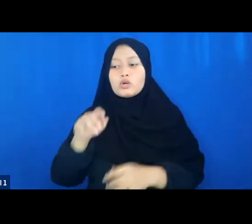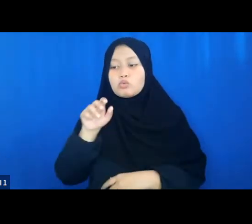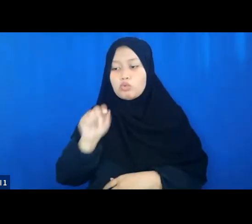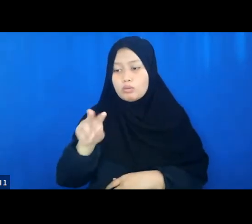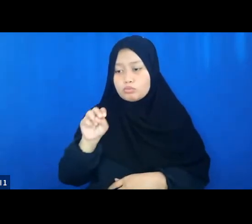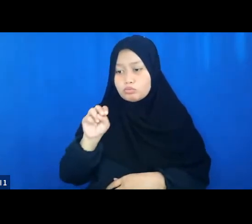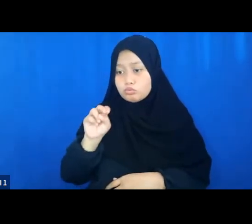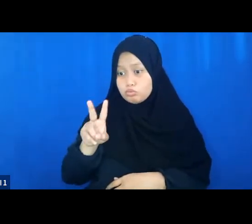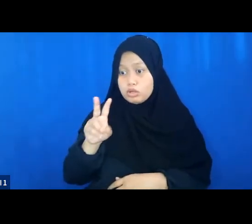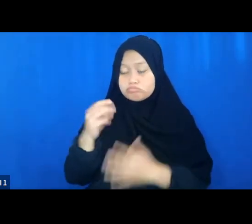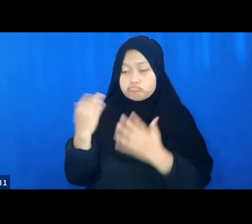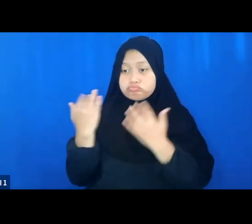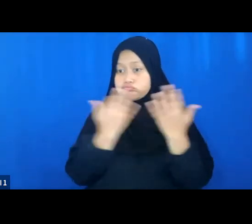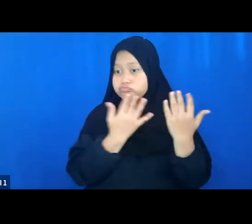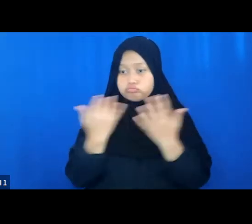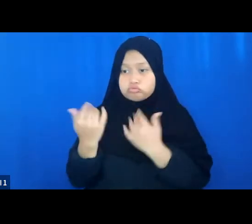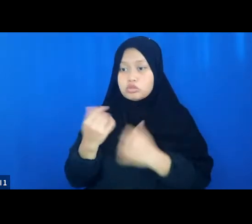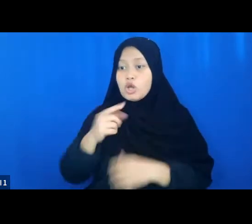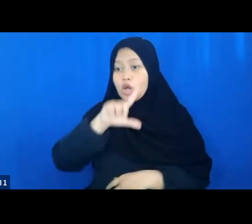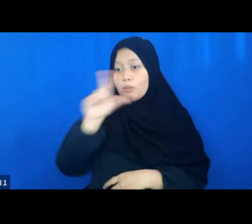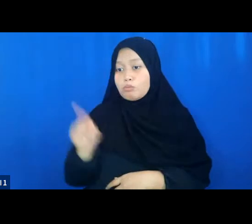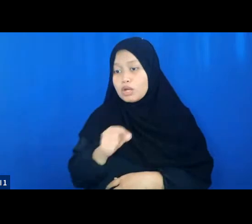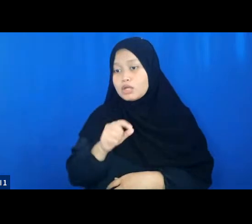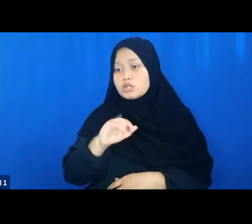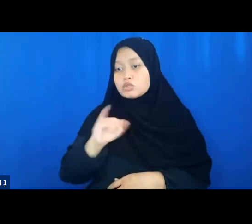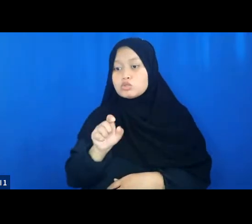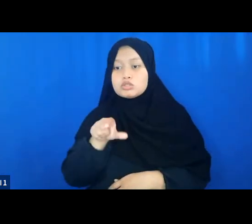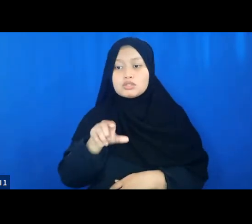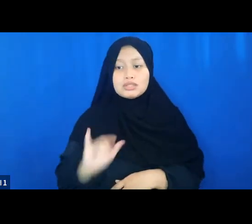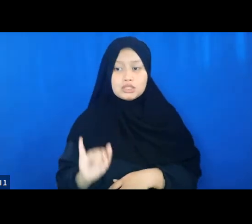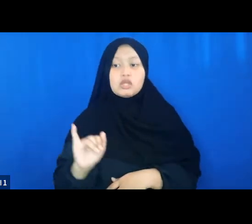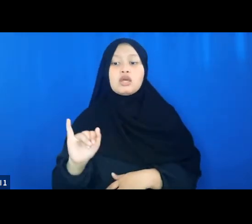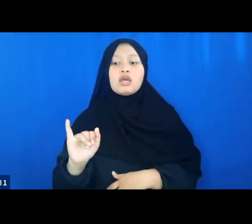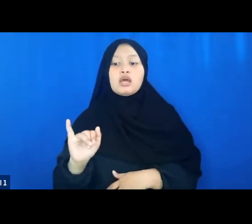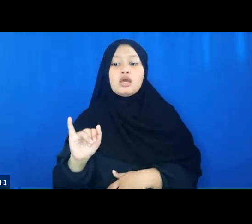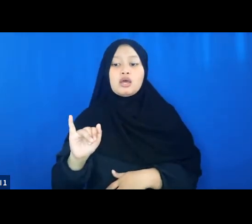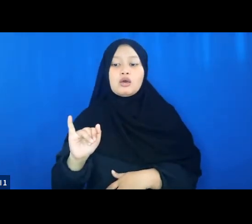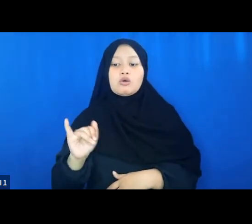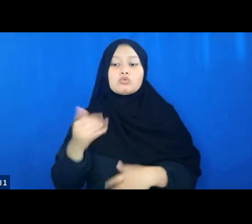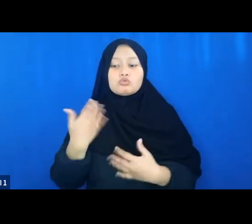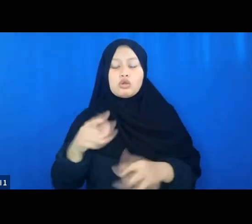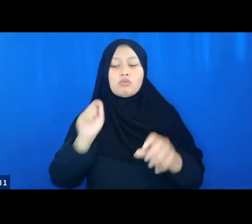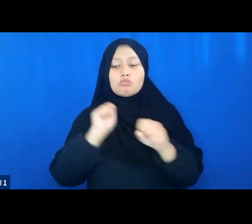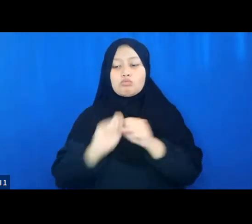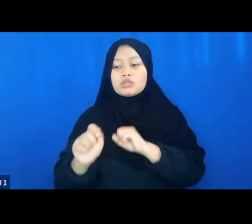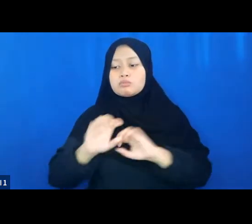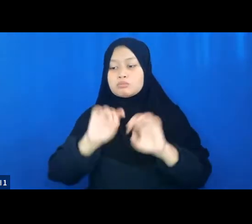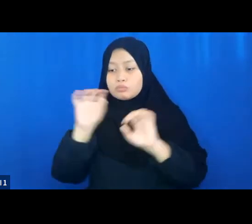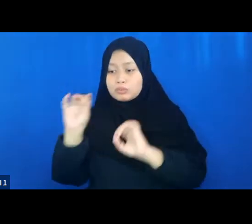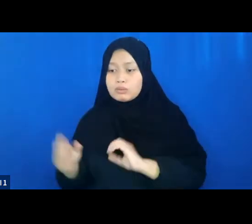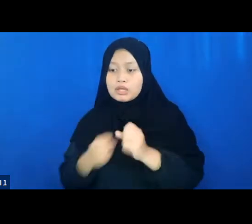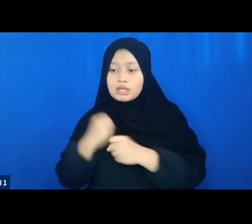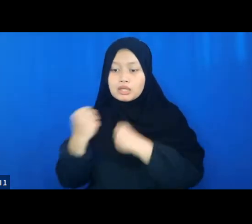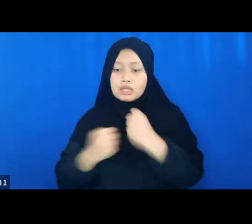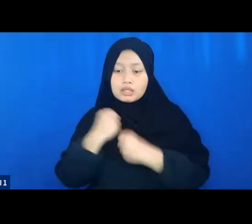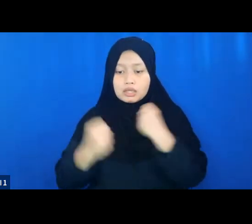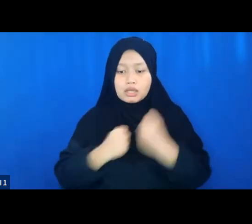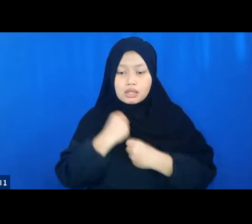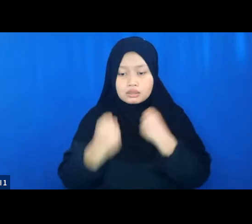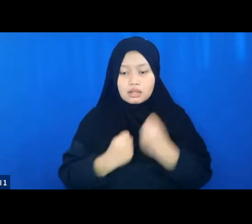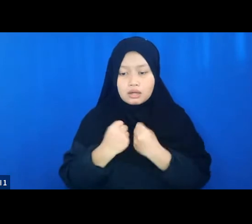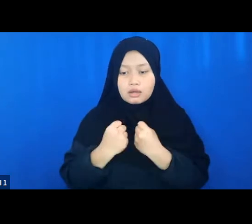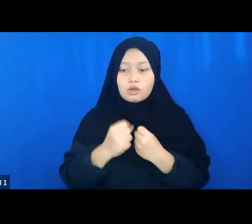yang mana pada bulan Juli ini kami sudah mengadakan berbagai rangkaian kegiatan kegiatan dalam rangka